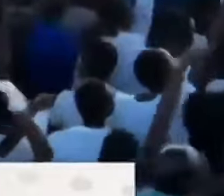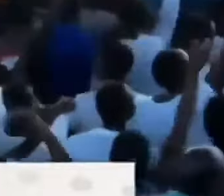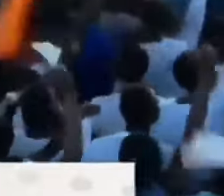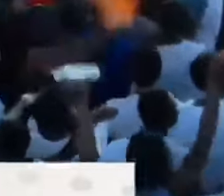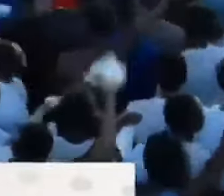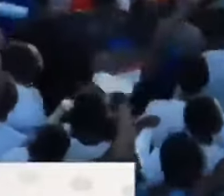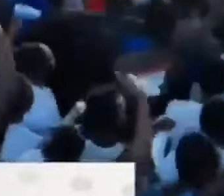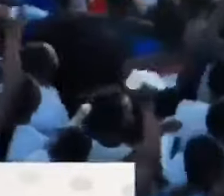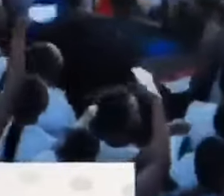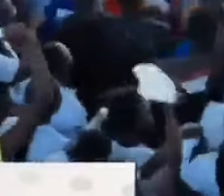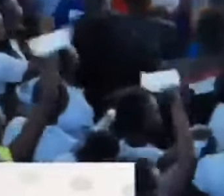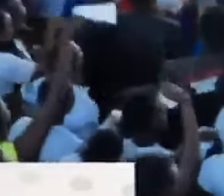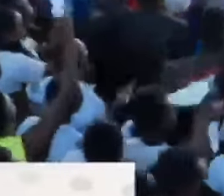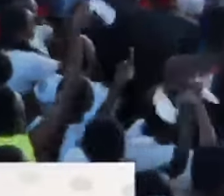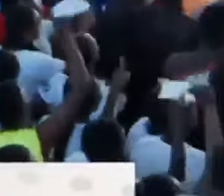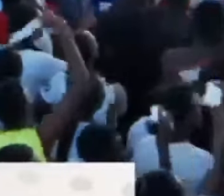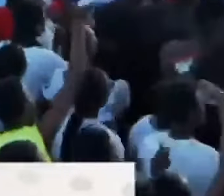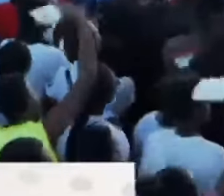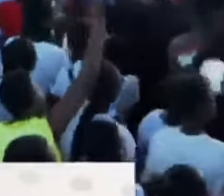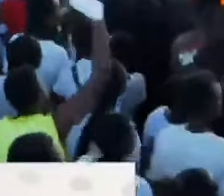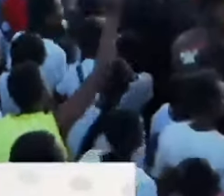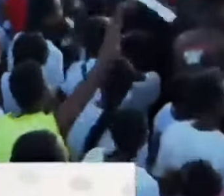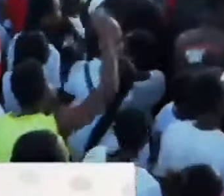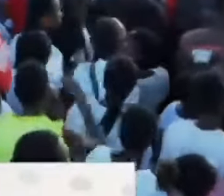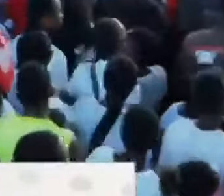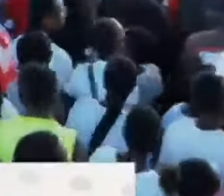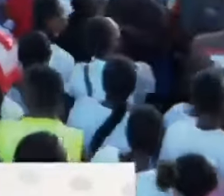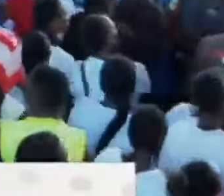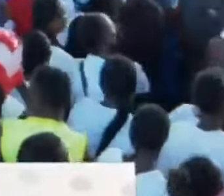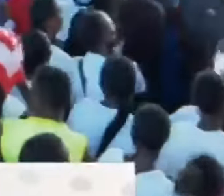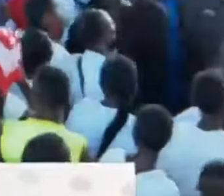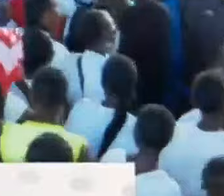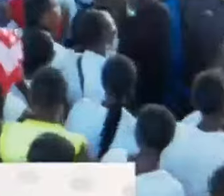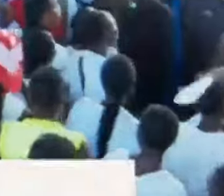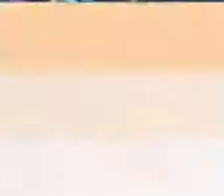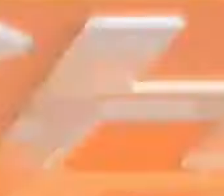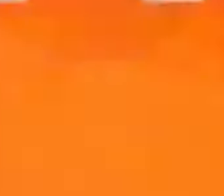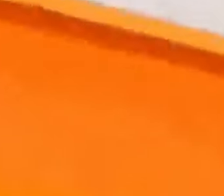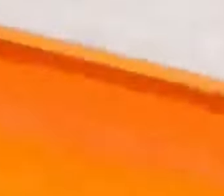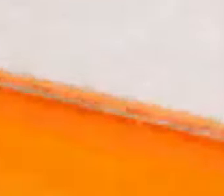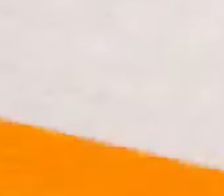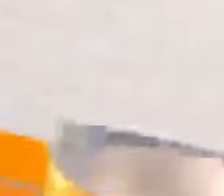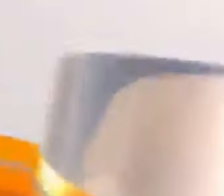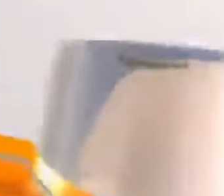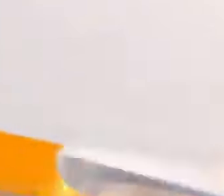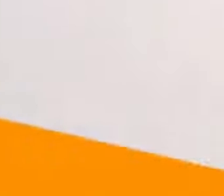Ruto alakiwa kwa shangwe kondele huku akimsuta aliyekuwa naibu wake kwa kuendeleza ukabila.